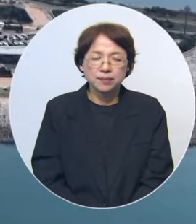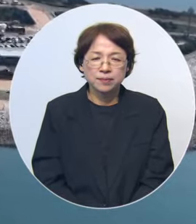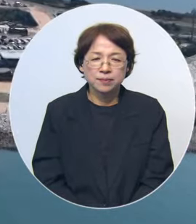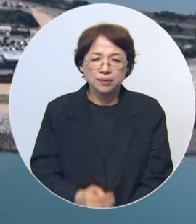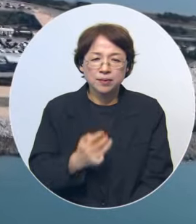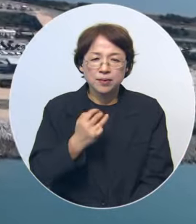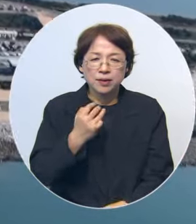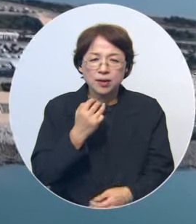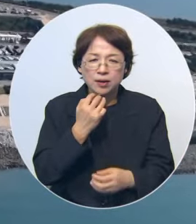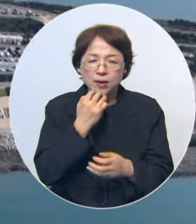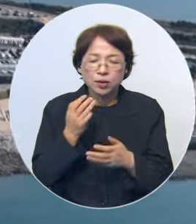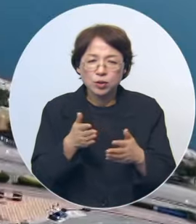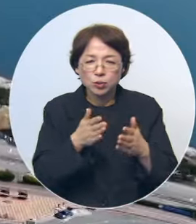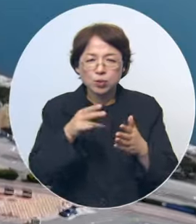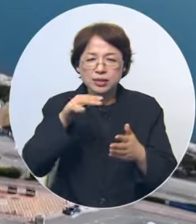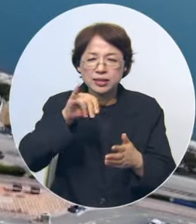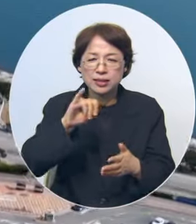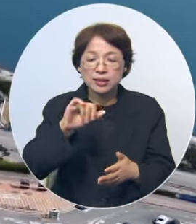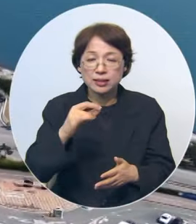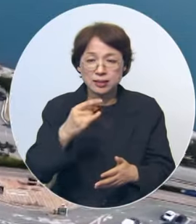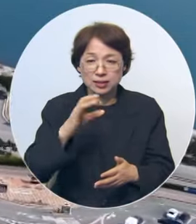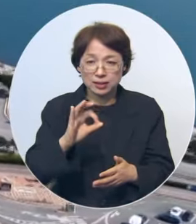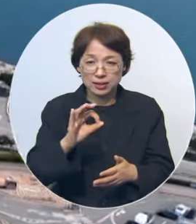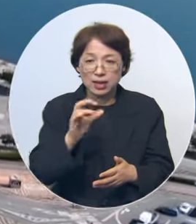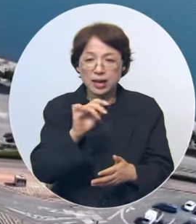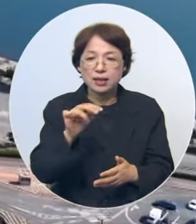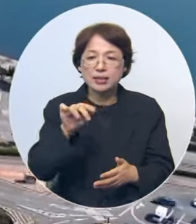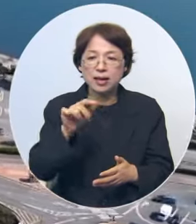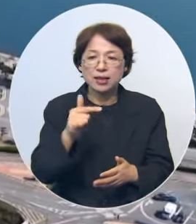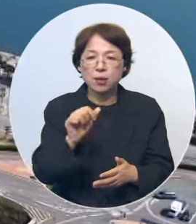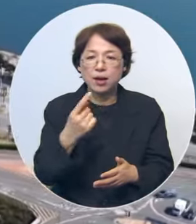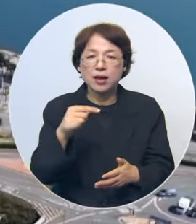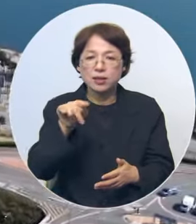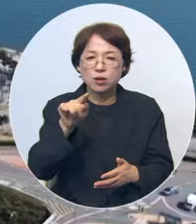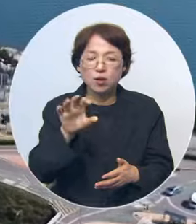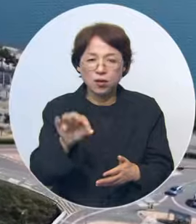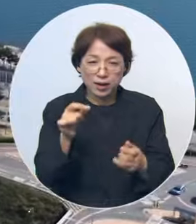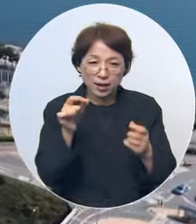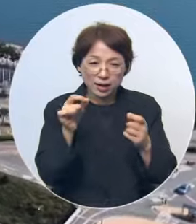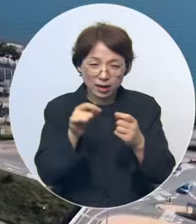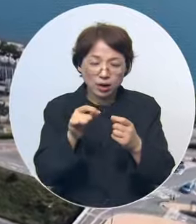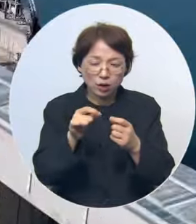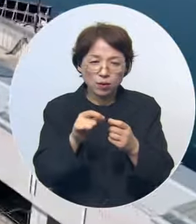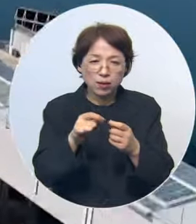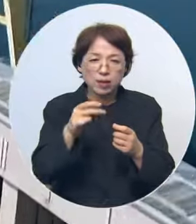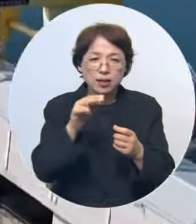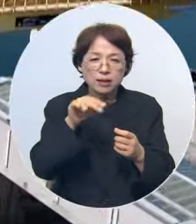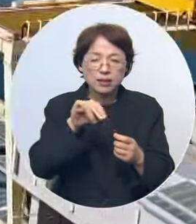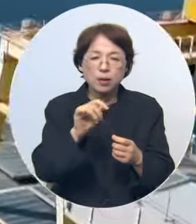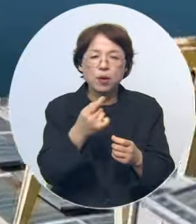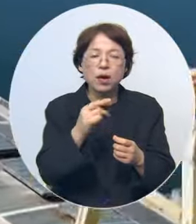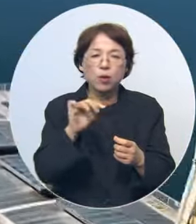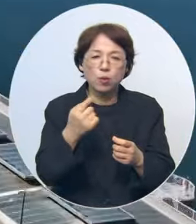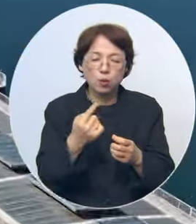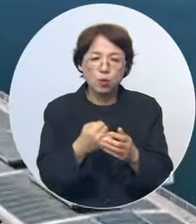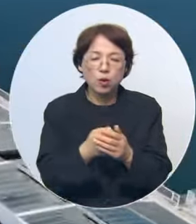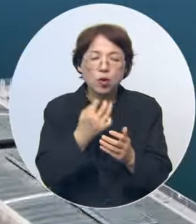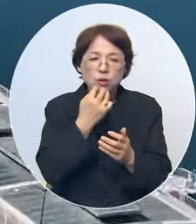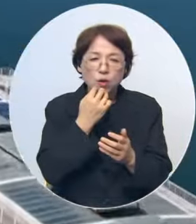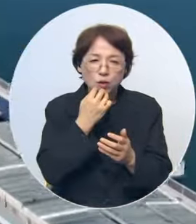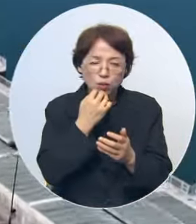경기도 시흥시와 안산시, 화성시에 둘러싸인 당시 국내 최대 규모의 인공호수 시화호. 수도권 개발 바람